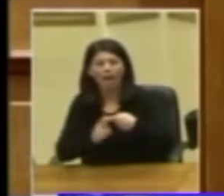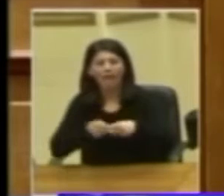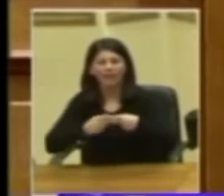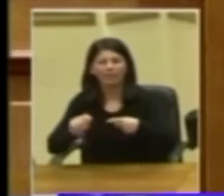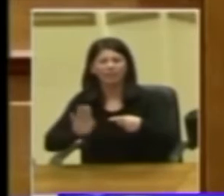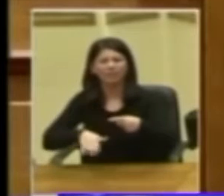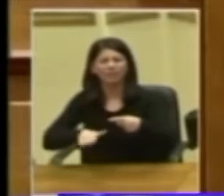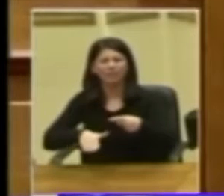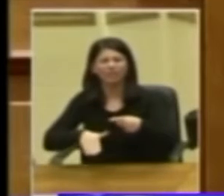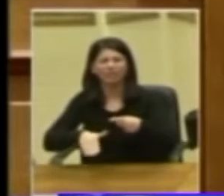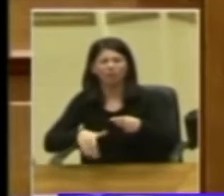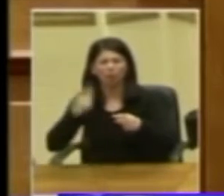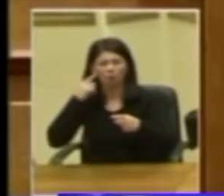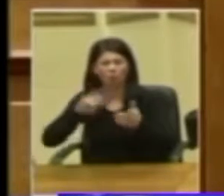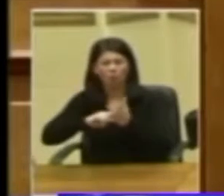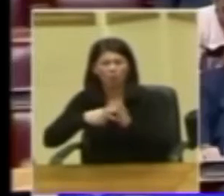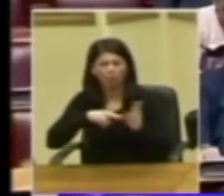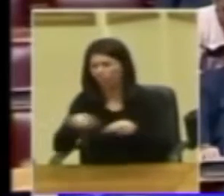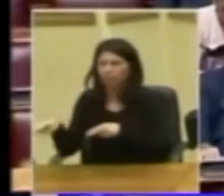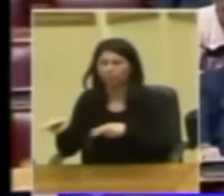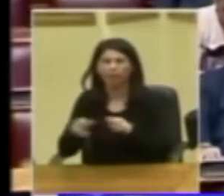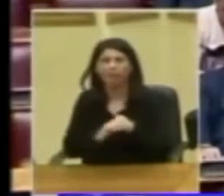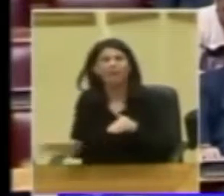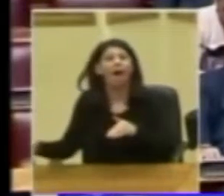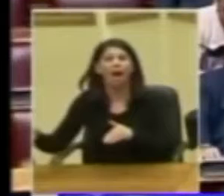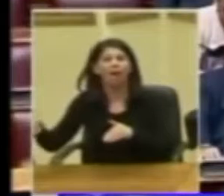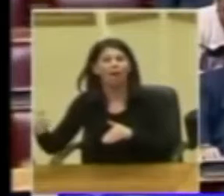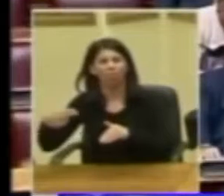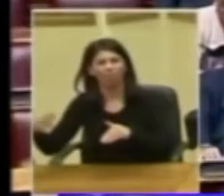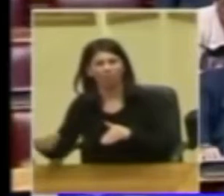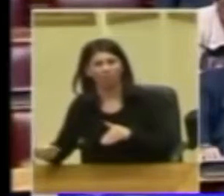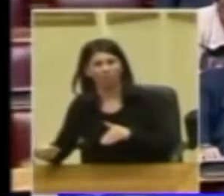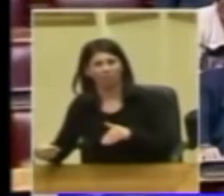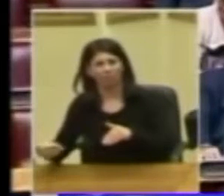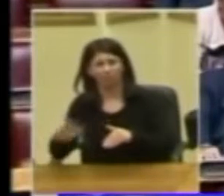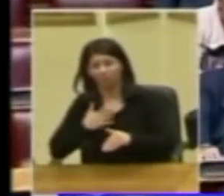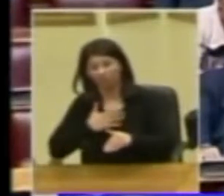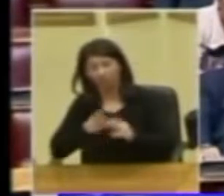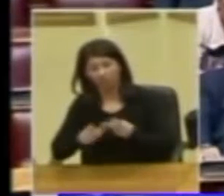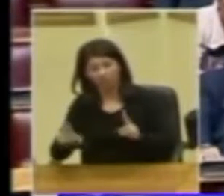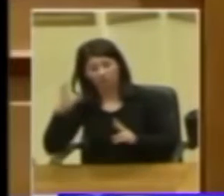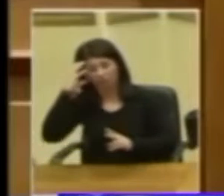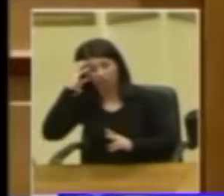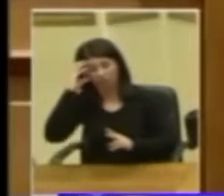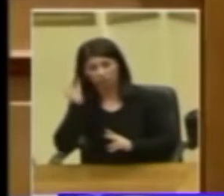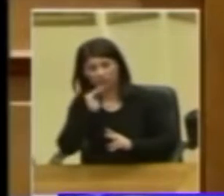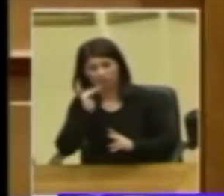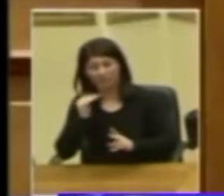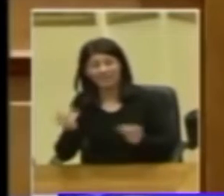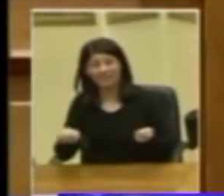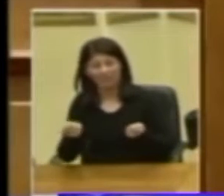φτηνό αντιπερισπασμό. Επιτρέψτε μου πάλι να θυμίσω εντάχει τα